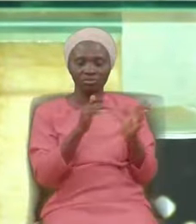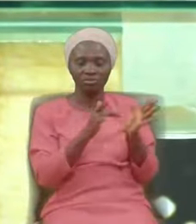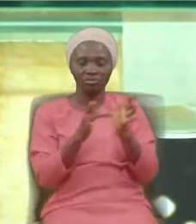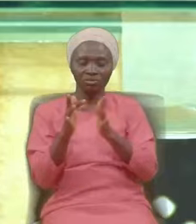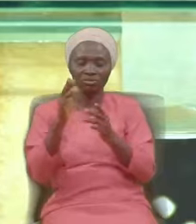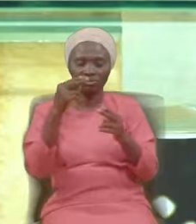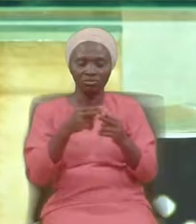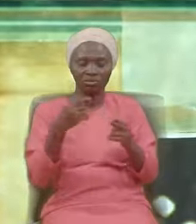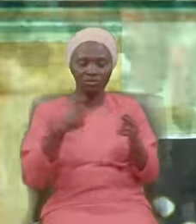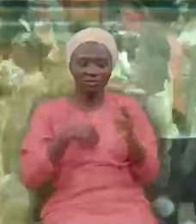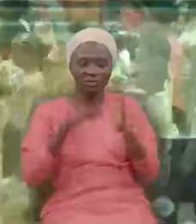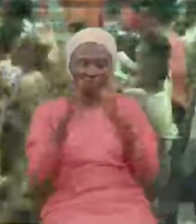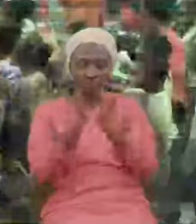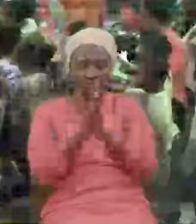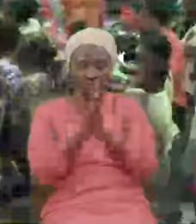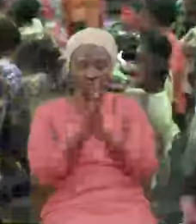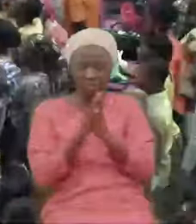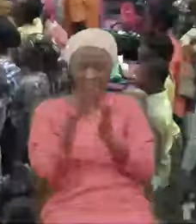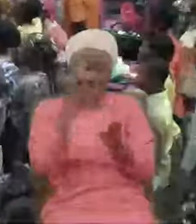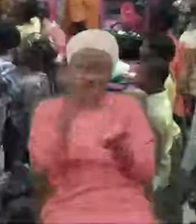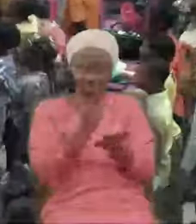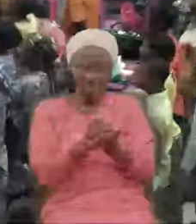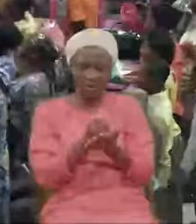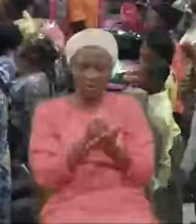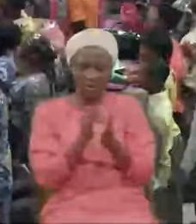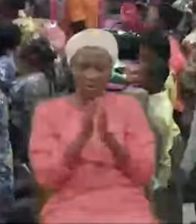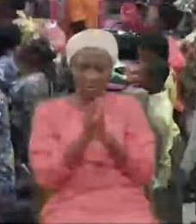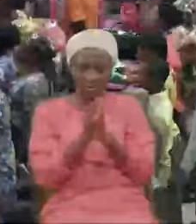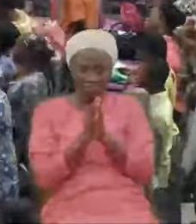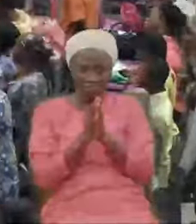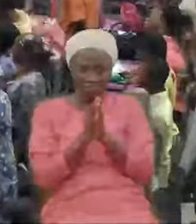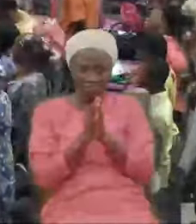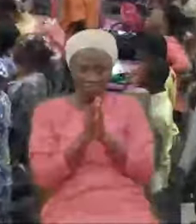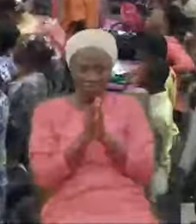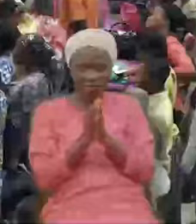au nom de Jésus, nous prions.